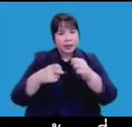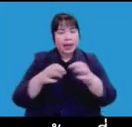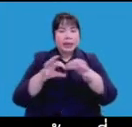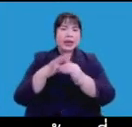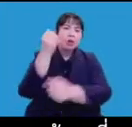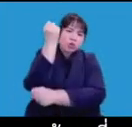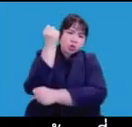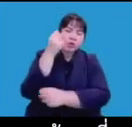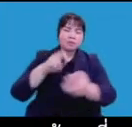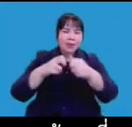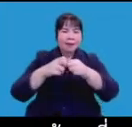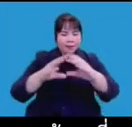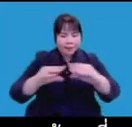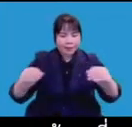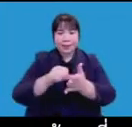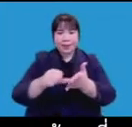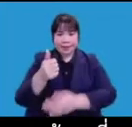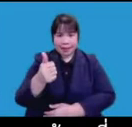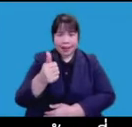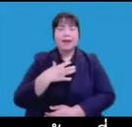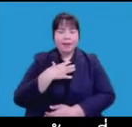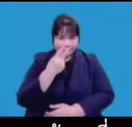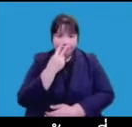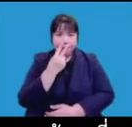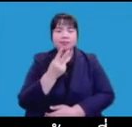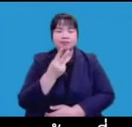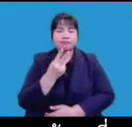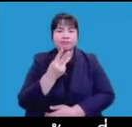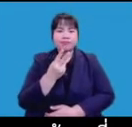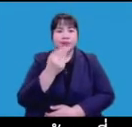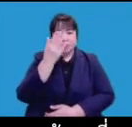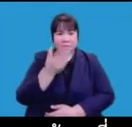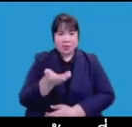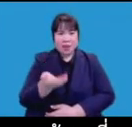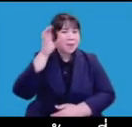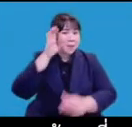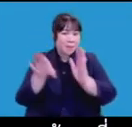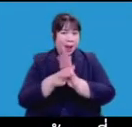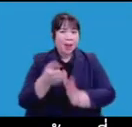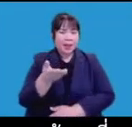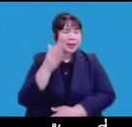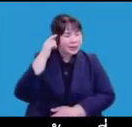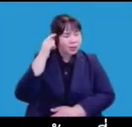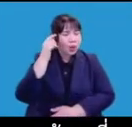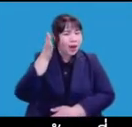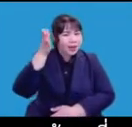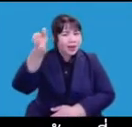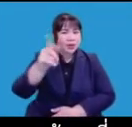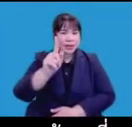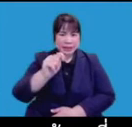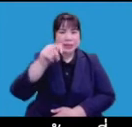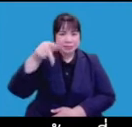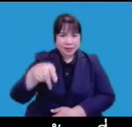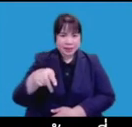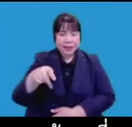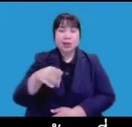ความยากจนที่อย่างยั่งยืนนะครับเพราะนั้นจุดนี้อยากเห็นการวิเคราะห์ข้อมูลมากๆนะครับภาพนี้คือภาพที่เรามองว่าคืออนาคตของทีมแมปคืออย